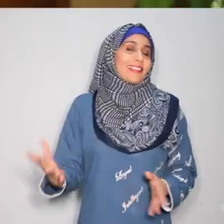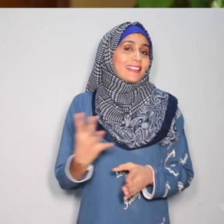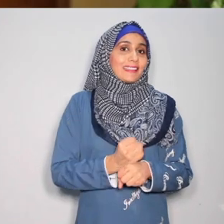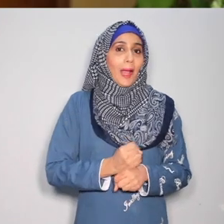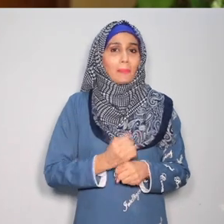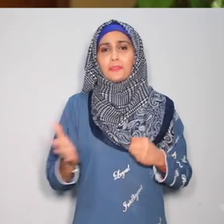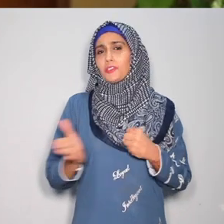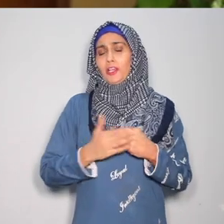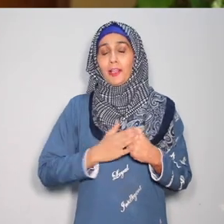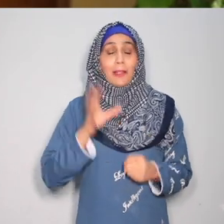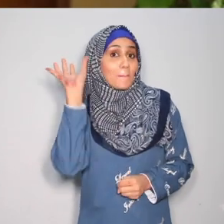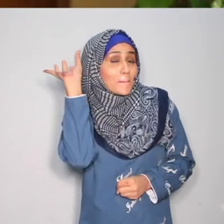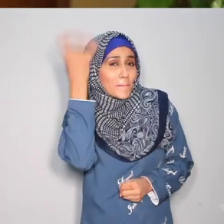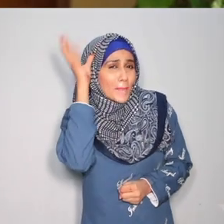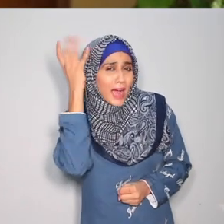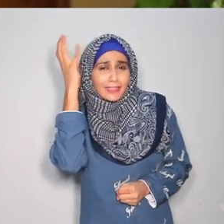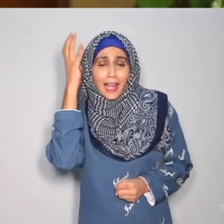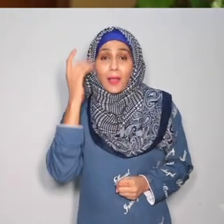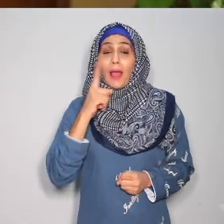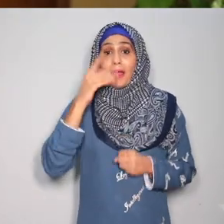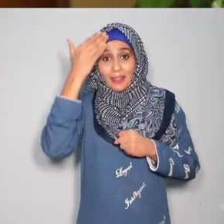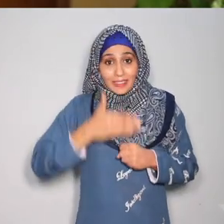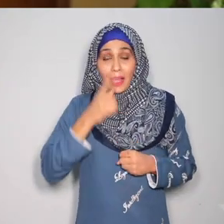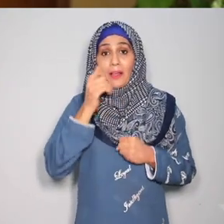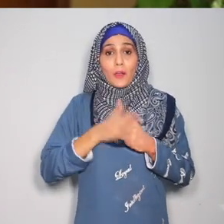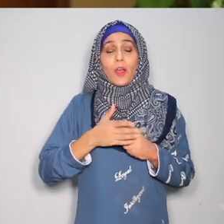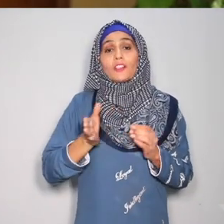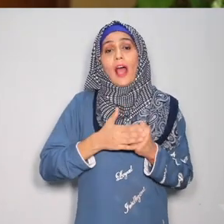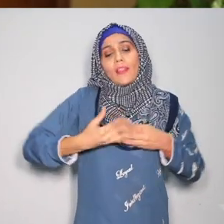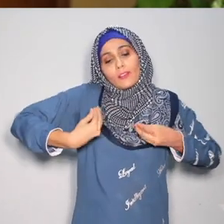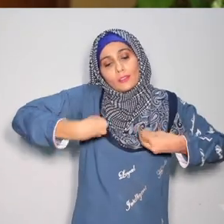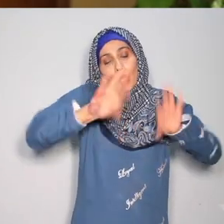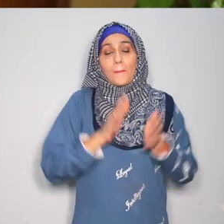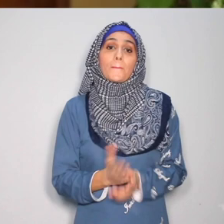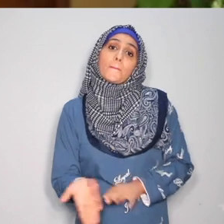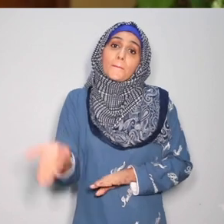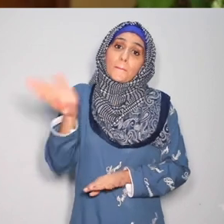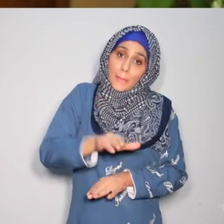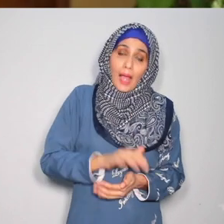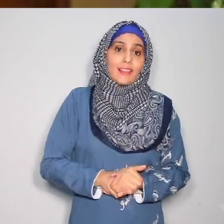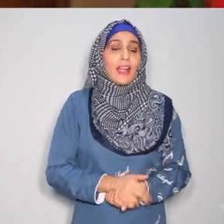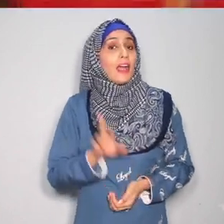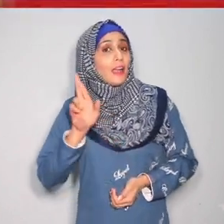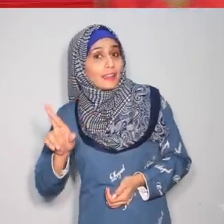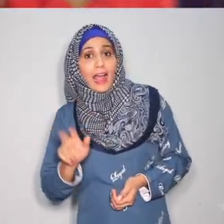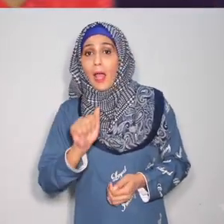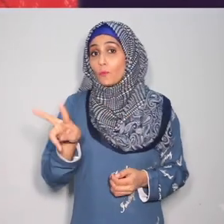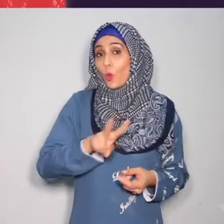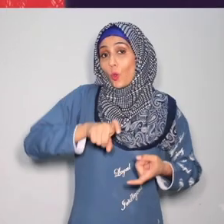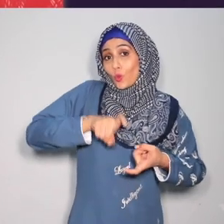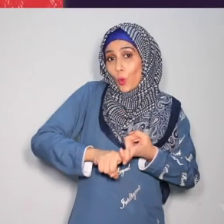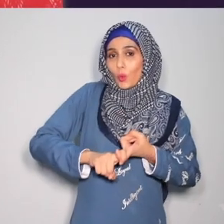खाने के बाद सब ने शादी में खूब हल्ला गुल्ला किया और दूल्हा दुल्हन को रुखसत किया, जिसके